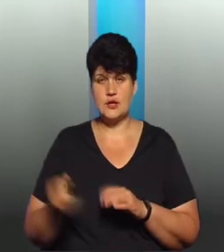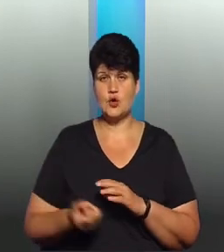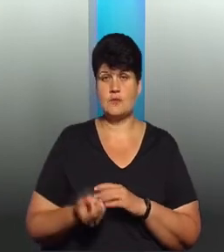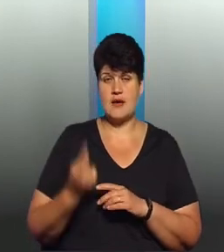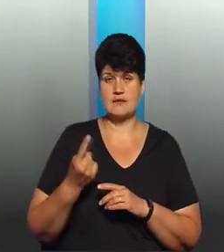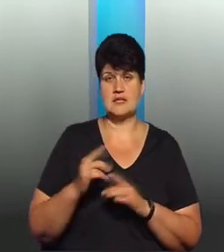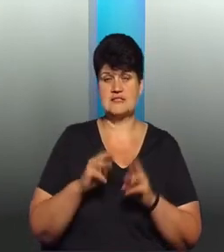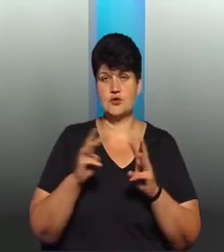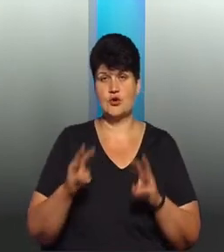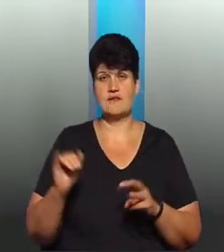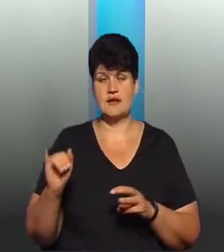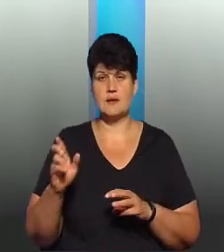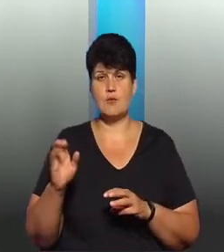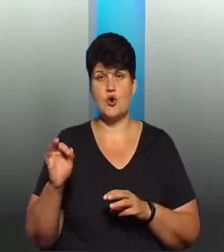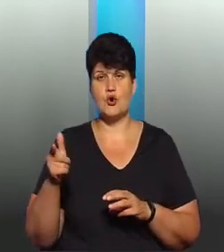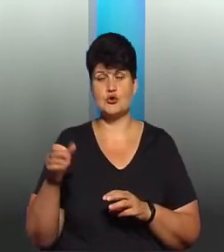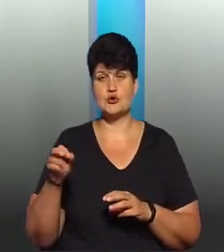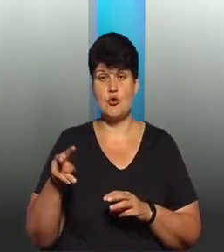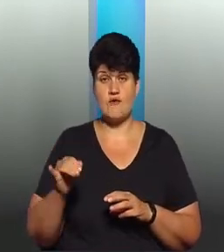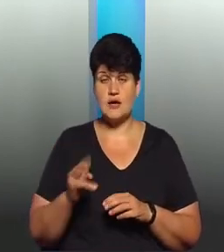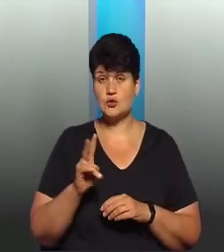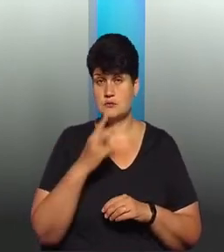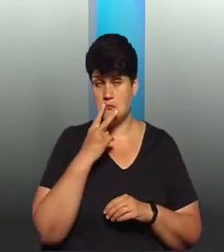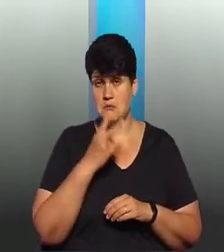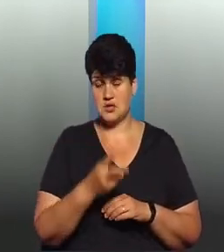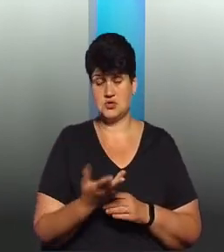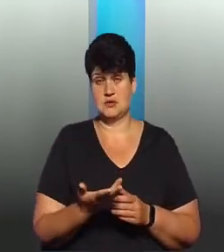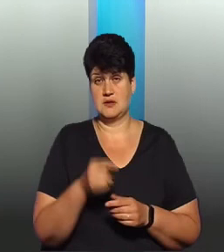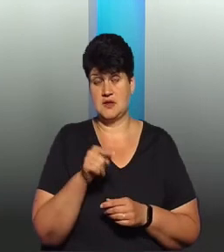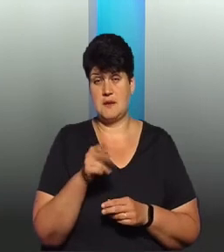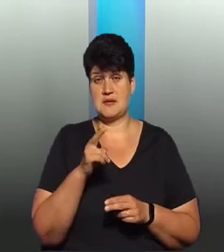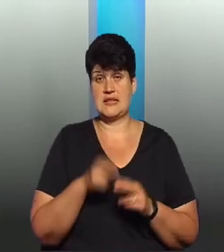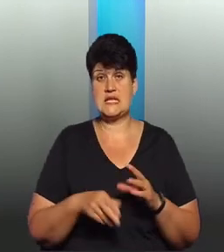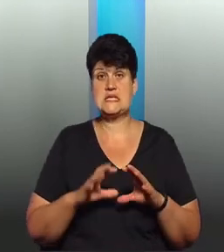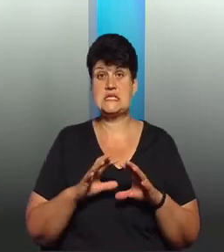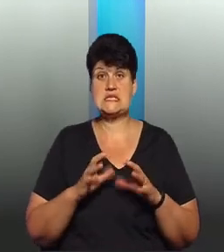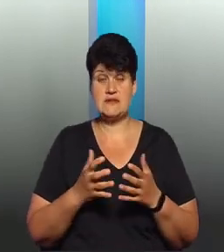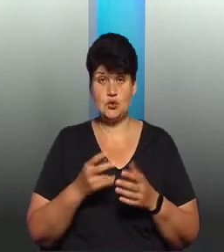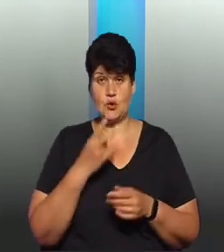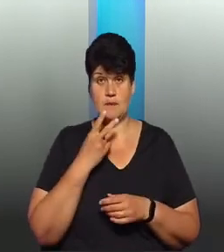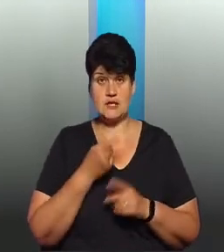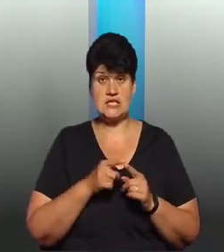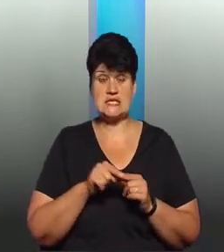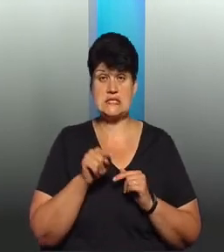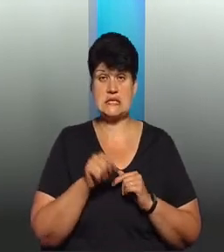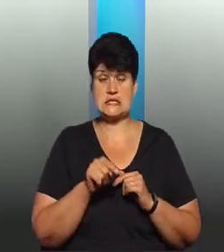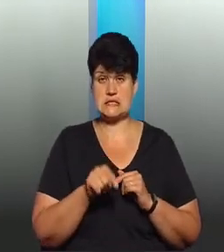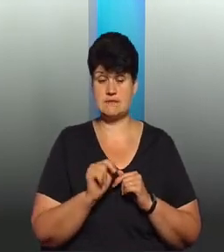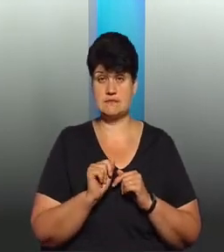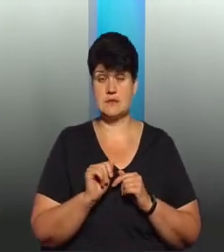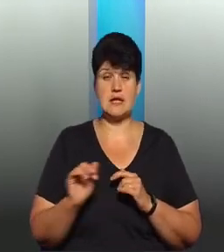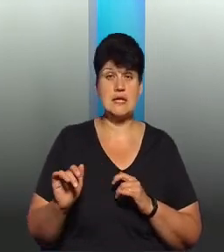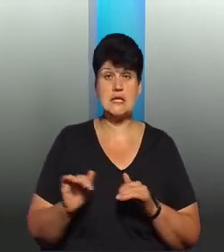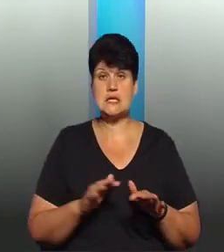дехто вбачає у цьому деякі ознаки кінця світу і бачить за цим дію якихось злих сил,